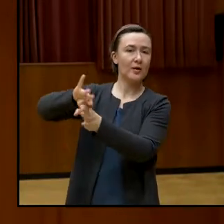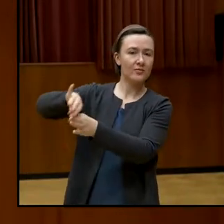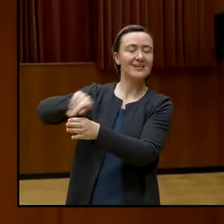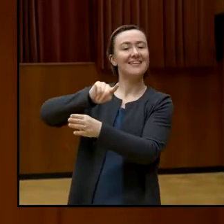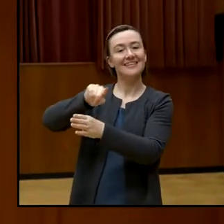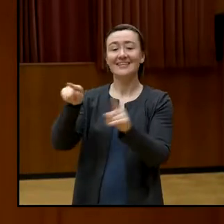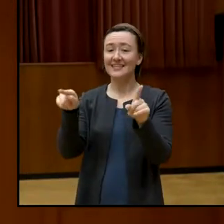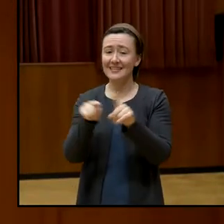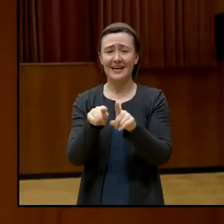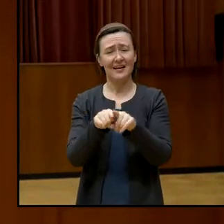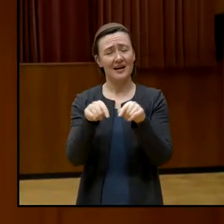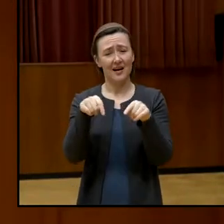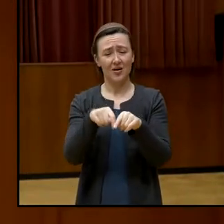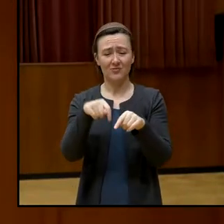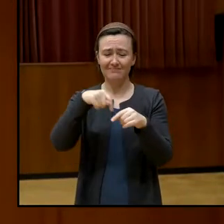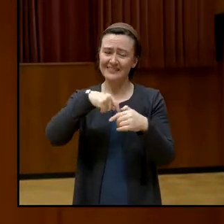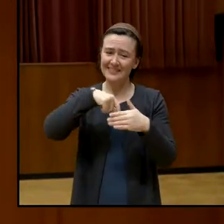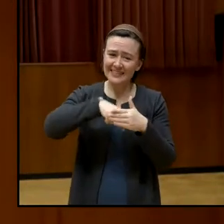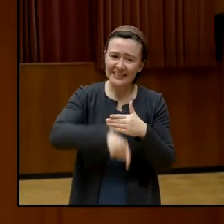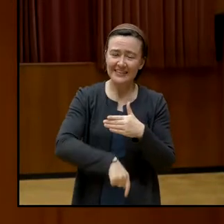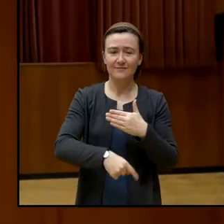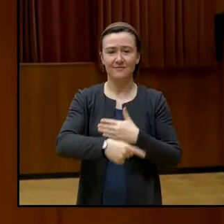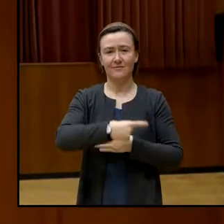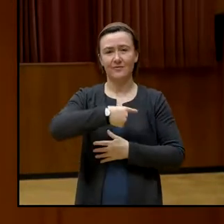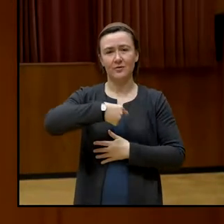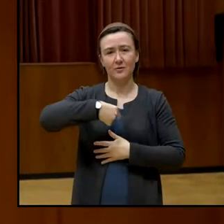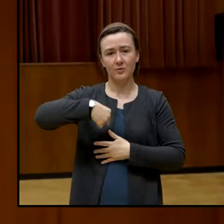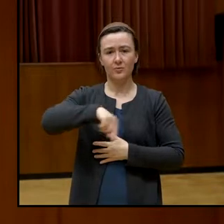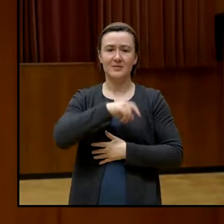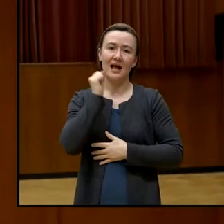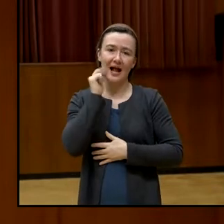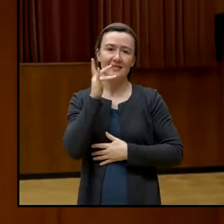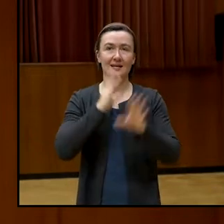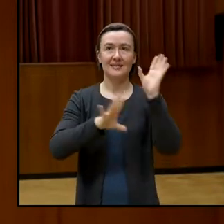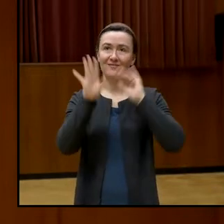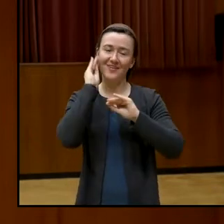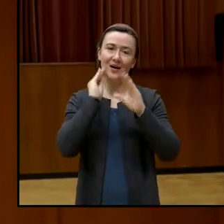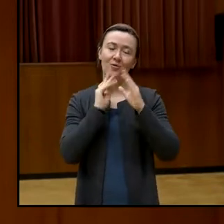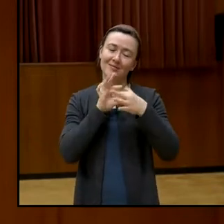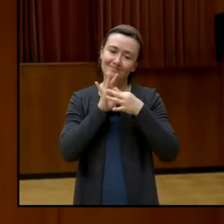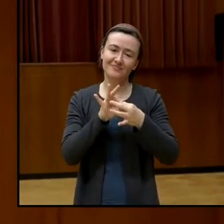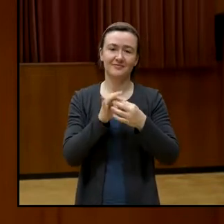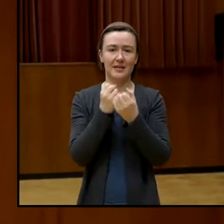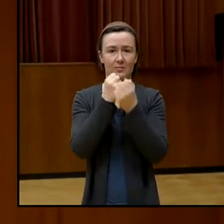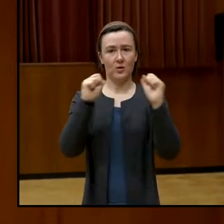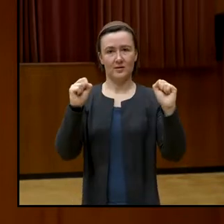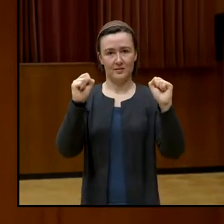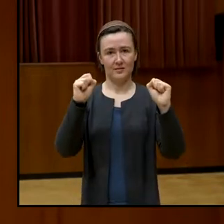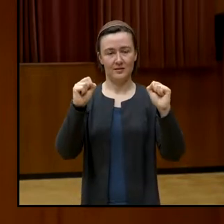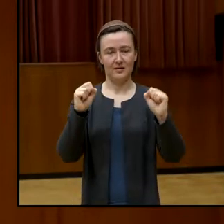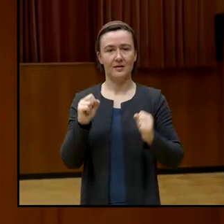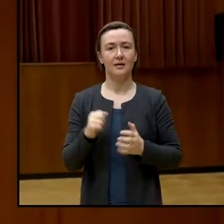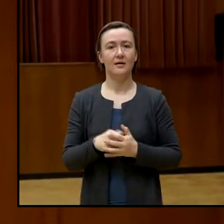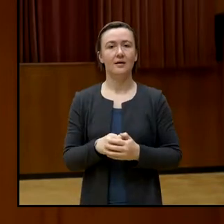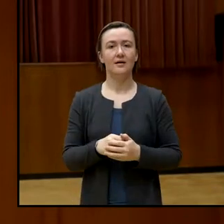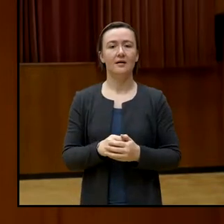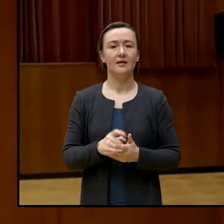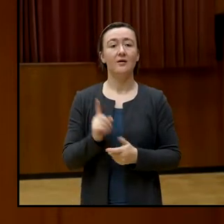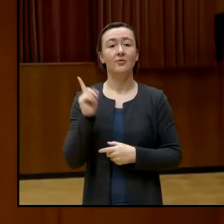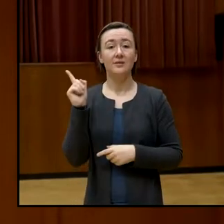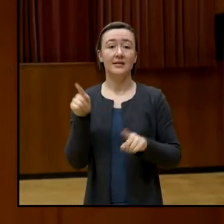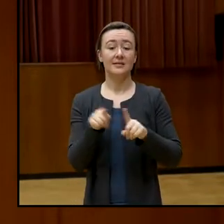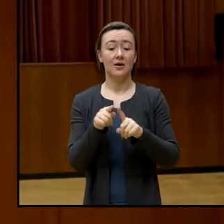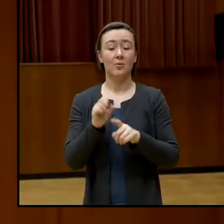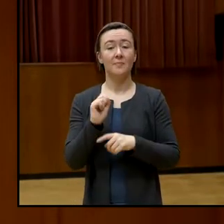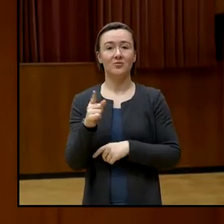eben auch ganz, ganz tief drinnen sitzt in unseren Alltagserfahrungen. Und das ist auch etwas, wo vor allem in der